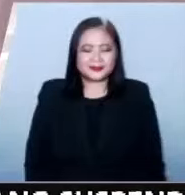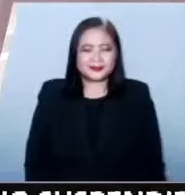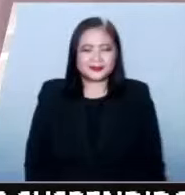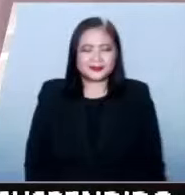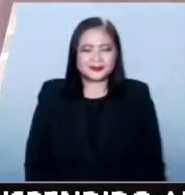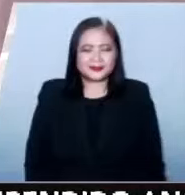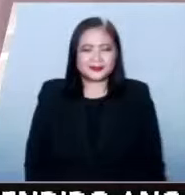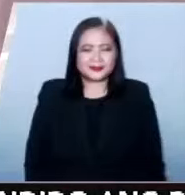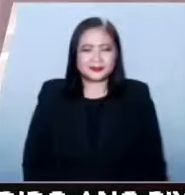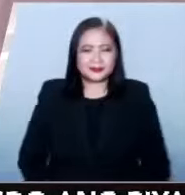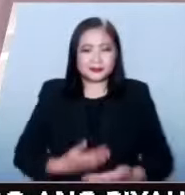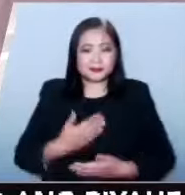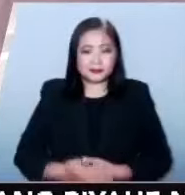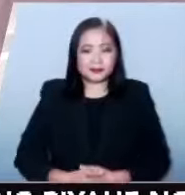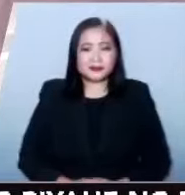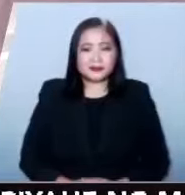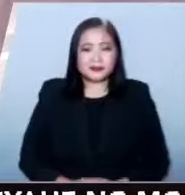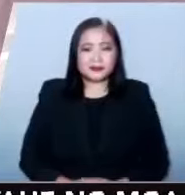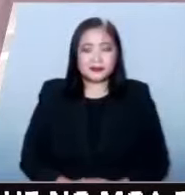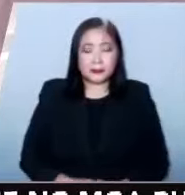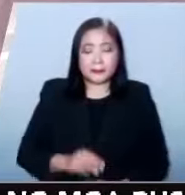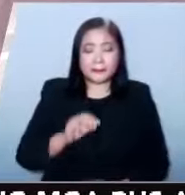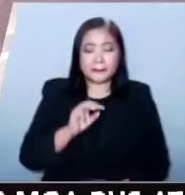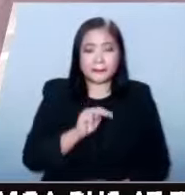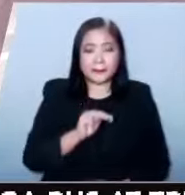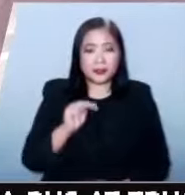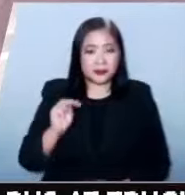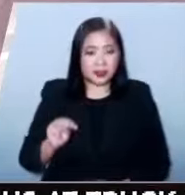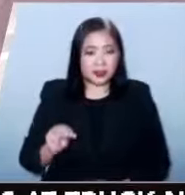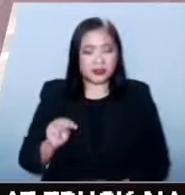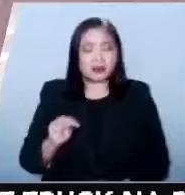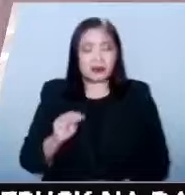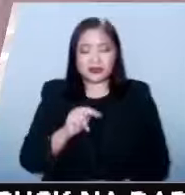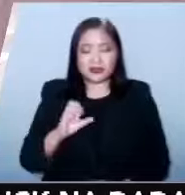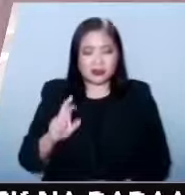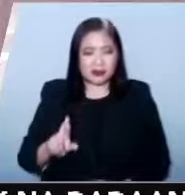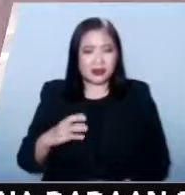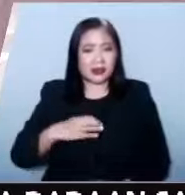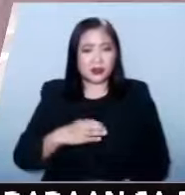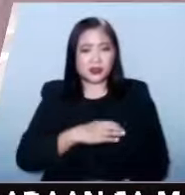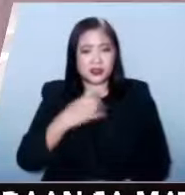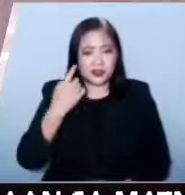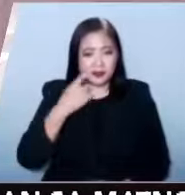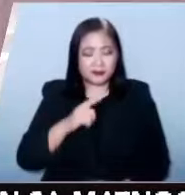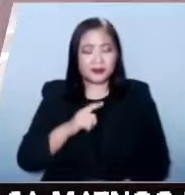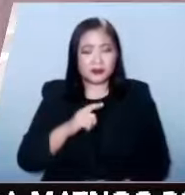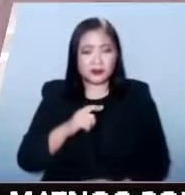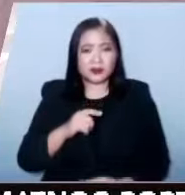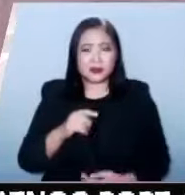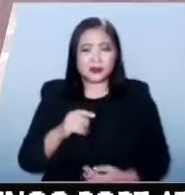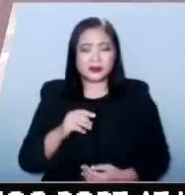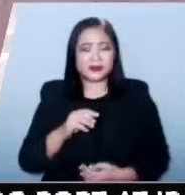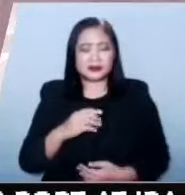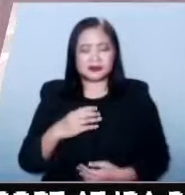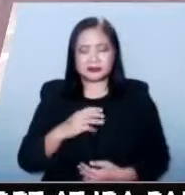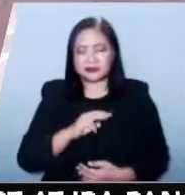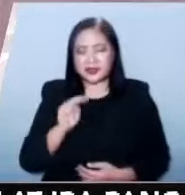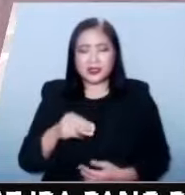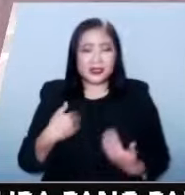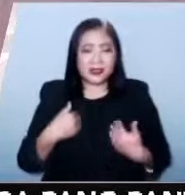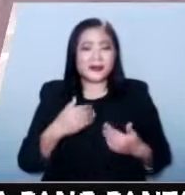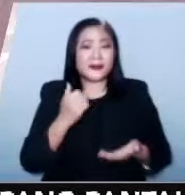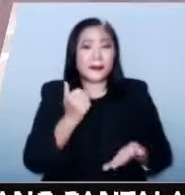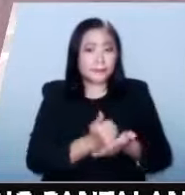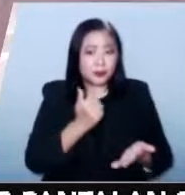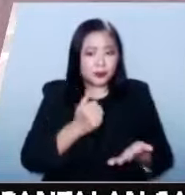Inaprubahan ng Metro Manila Council ang panibagong guidelines sa pagtutow at pag-i-impound ng mga sasakyan. Layon po nitong mapabuti ang proseso ng pagtutow ng